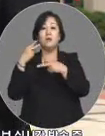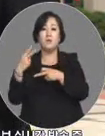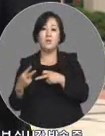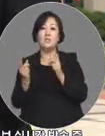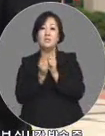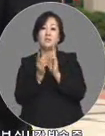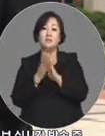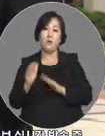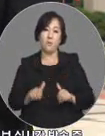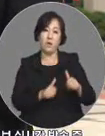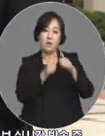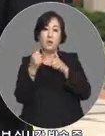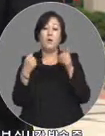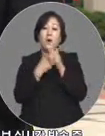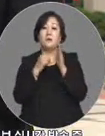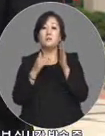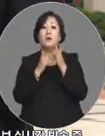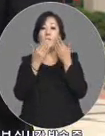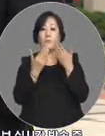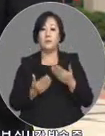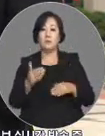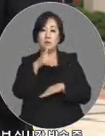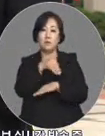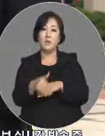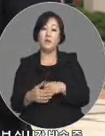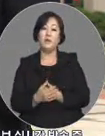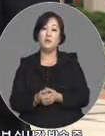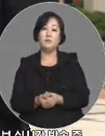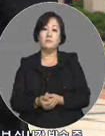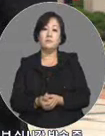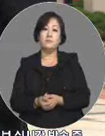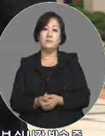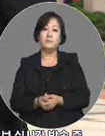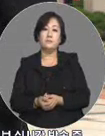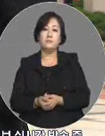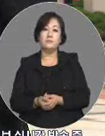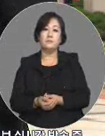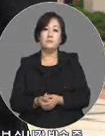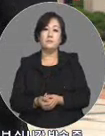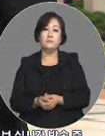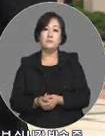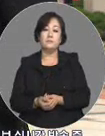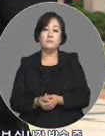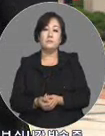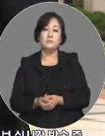본회의에서 확정될 예정입니다. UBC 뉴스 이영남입니다.